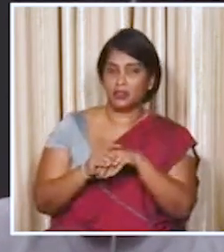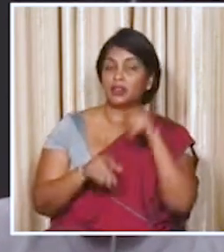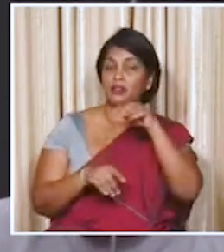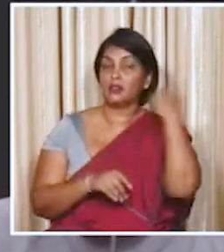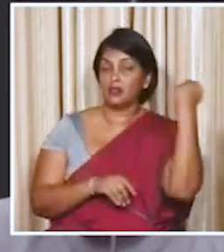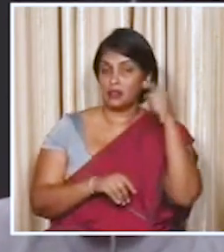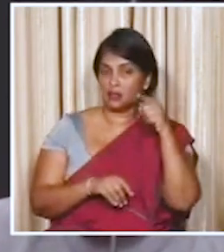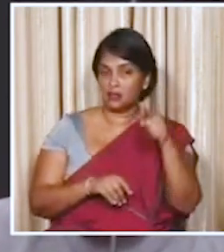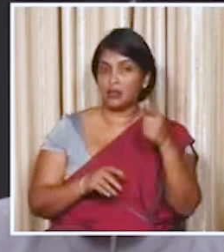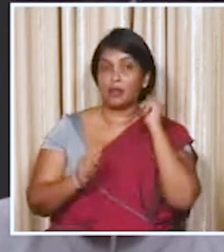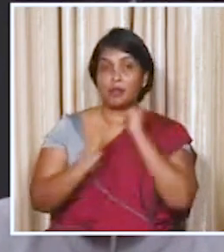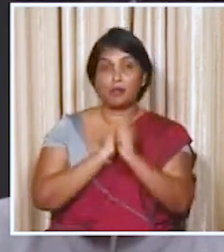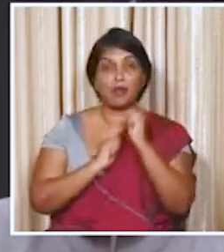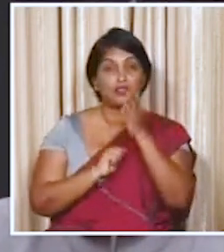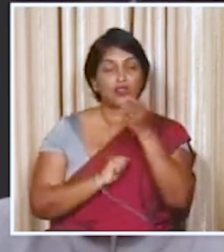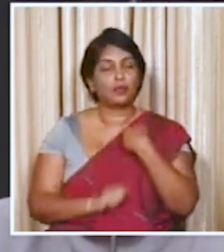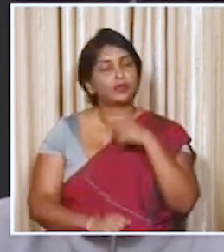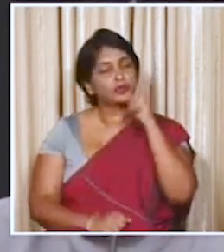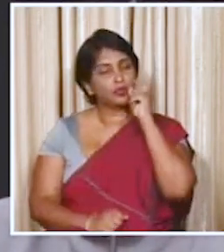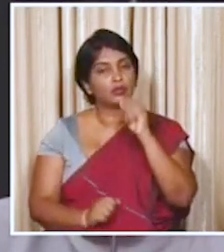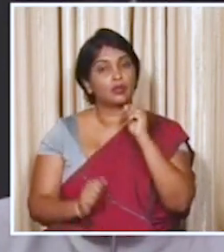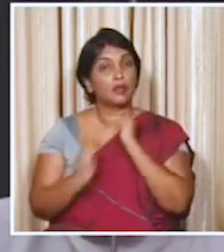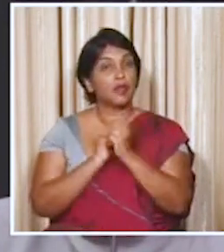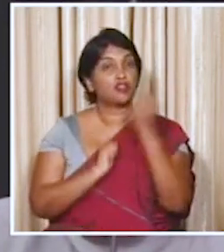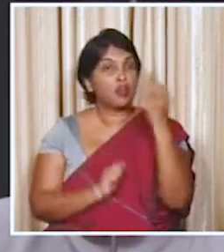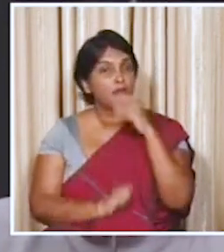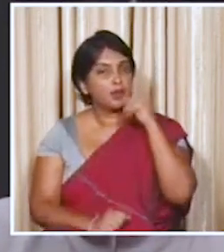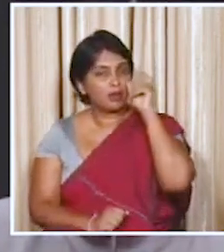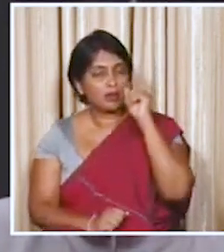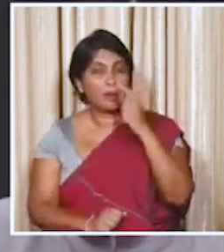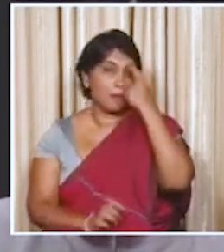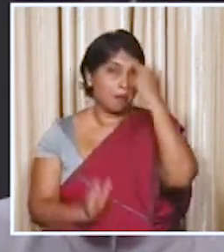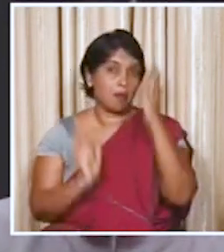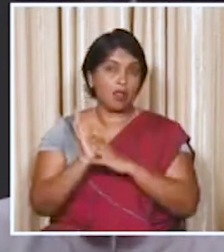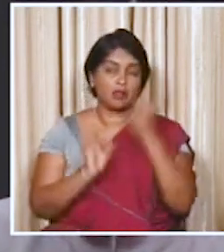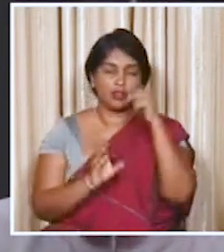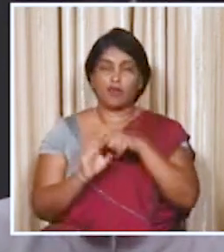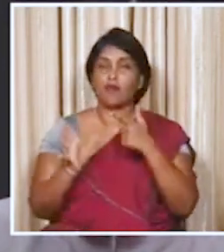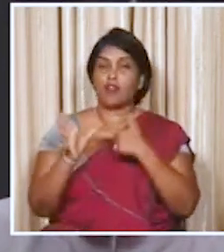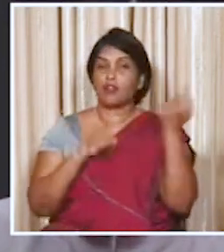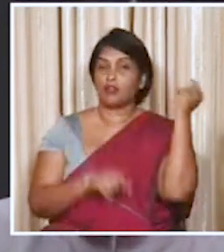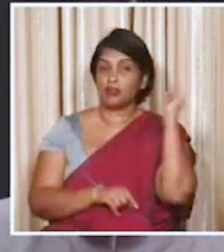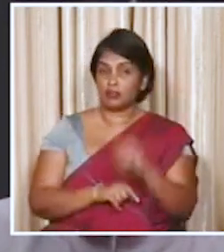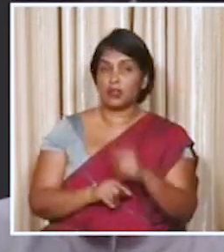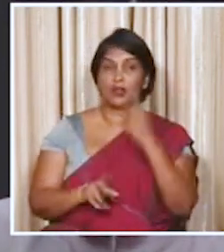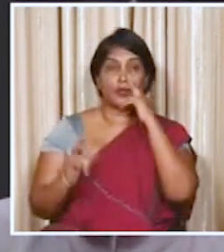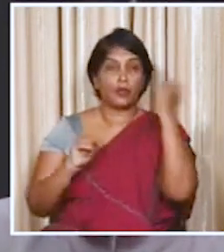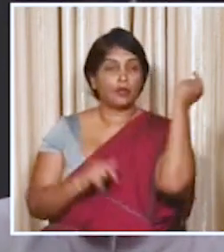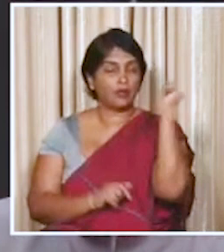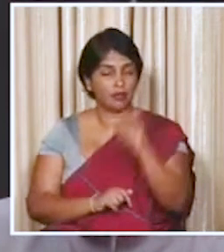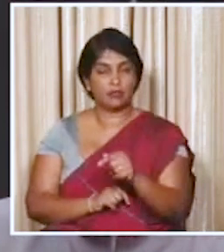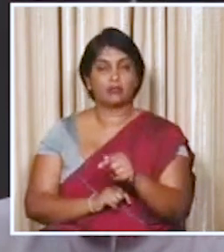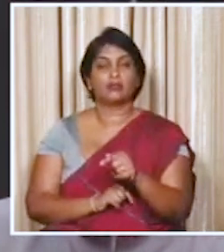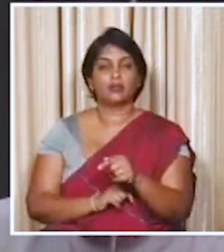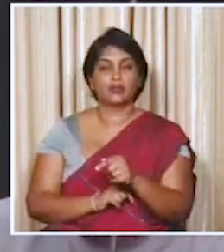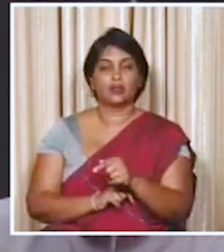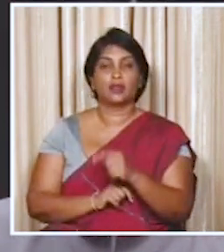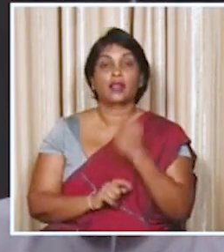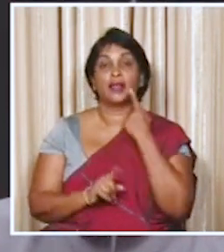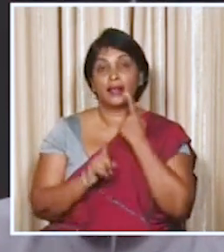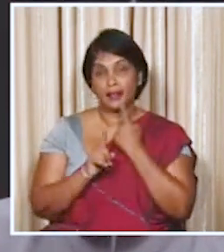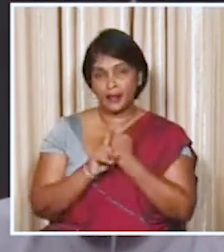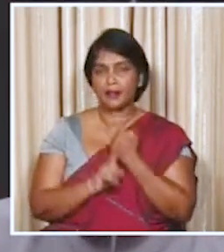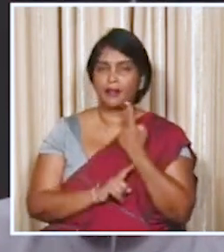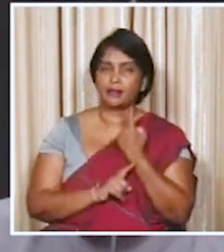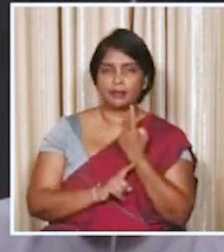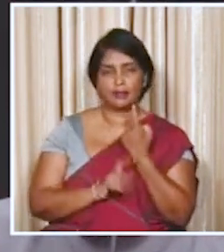රැස්වීමට ආපු බස් ටික අපි බැලුවා. බස් ඩොම්බරලිය බැලුවා. මාතලෙන් ආවා. අනුරාධපුරෙන් ආවා. නුවරලියෙන් ආවා. නුවරිනුත්